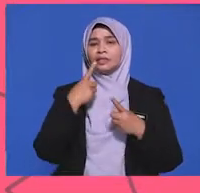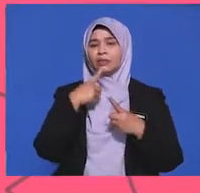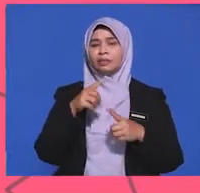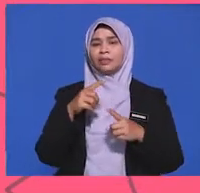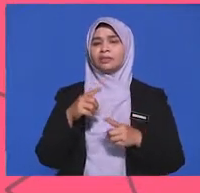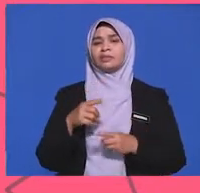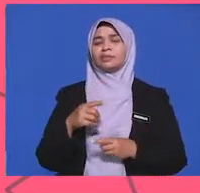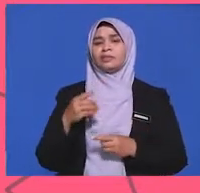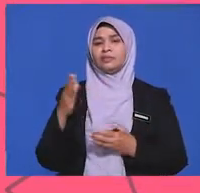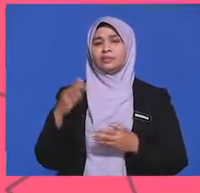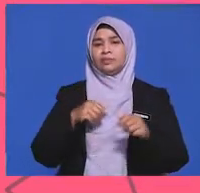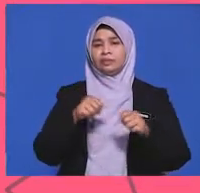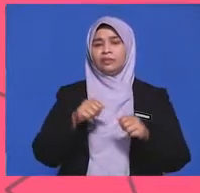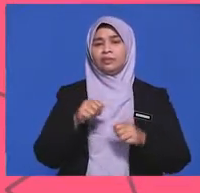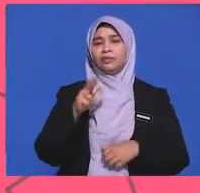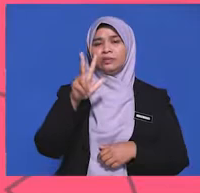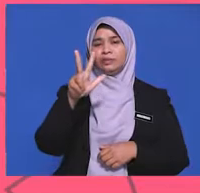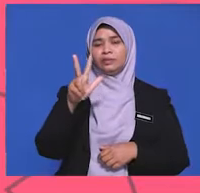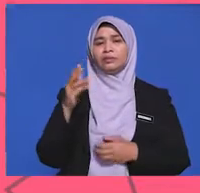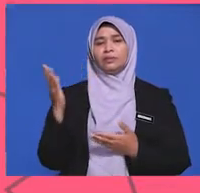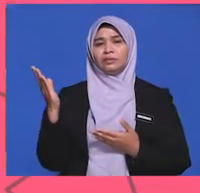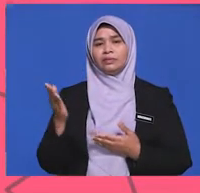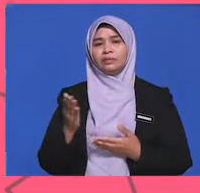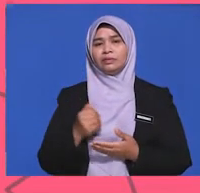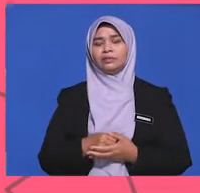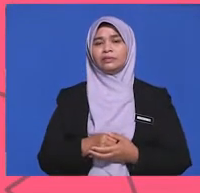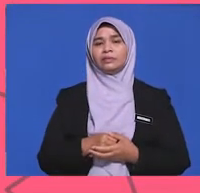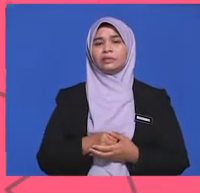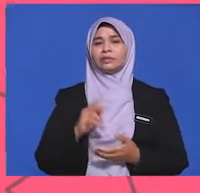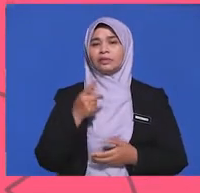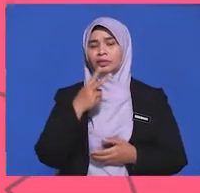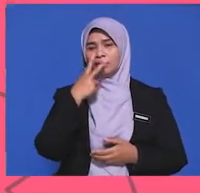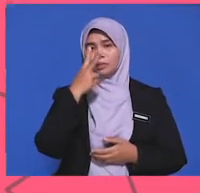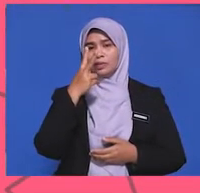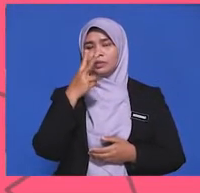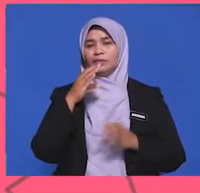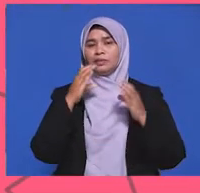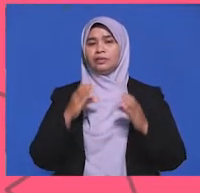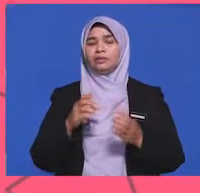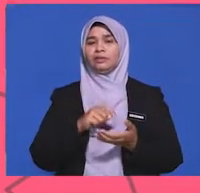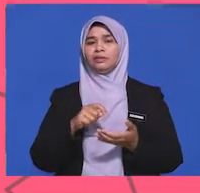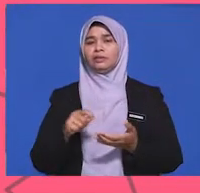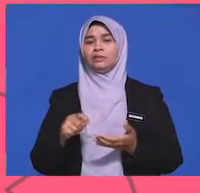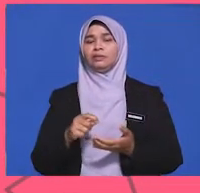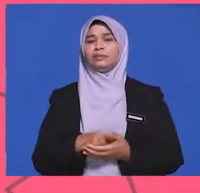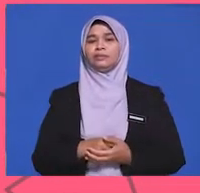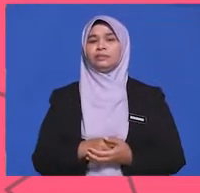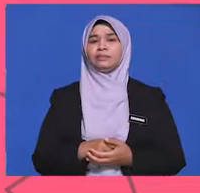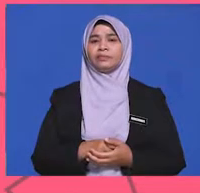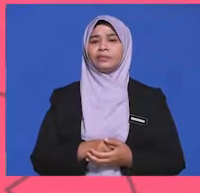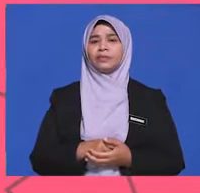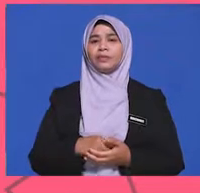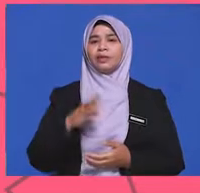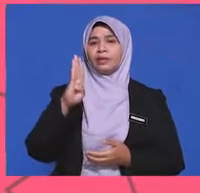aktiviti 3. Kita lihat pula cara menulis atau cara berdasarkan sudokod